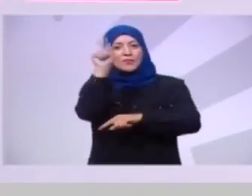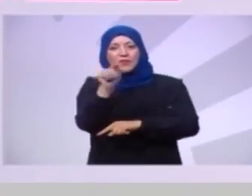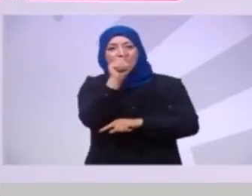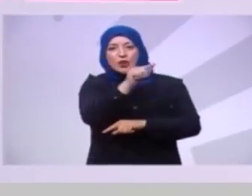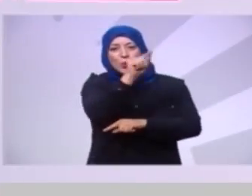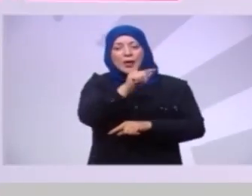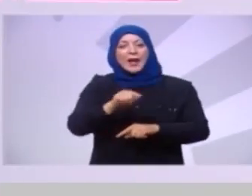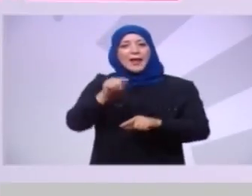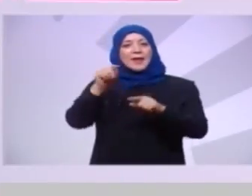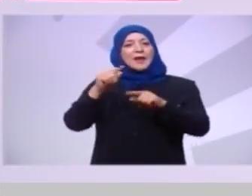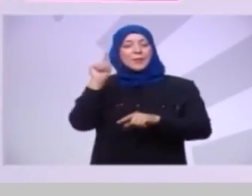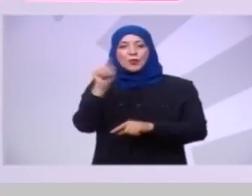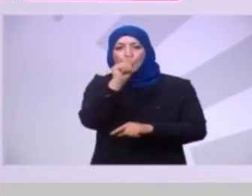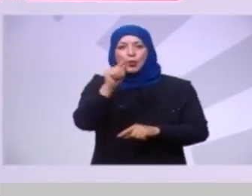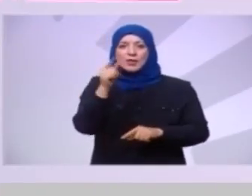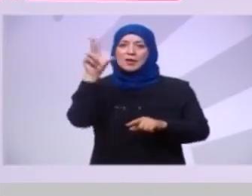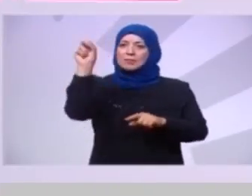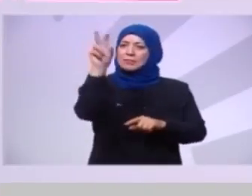عبور